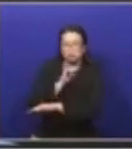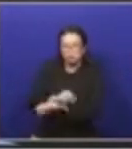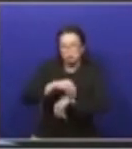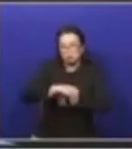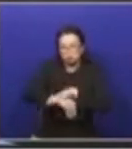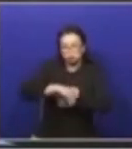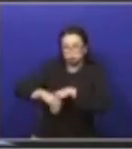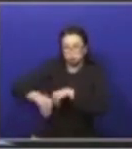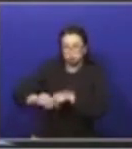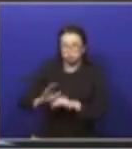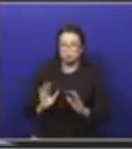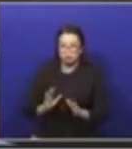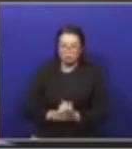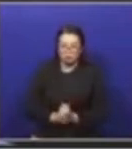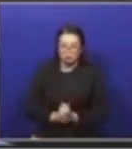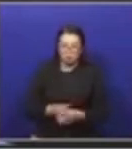แม่พี่น้องชาวม้งของผม